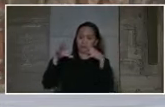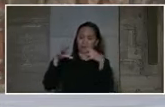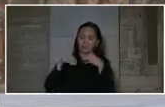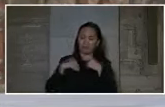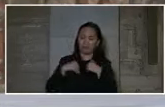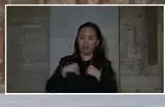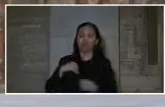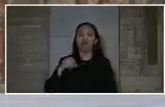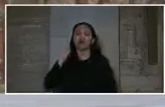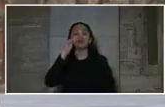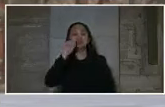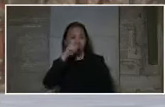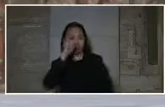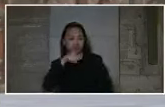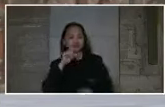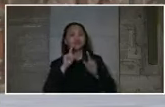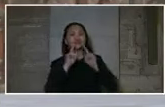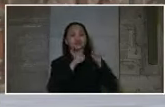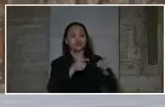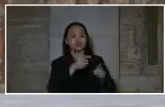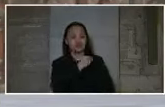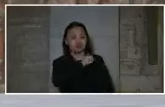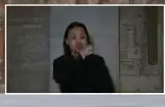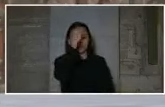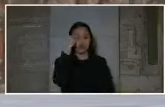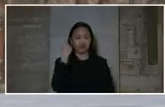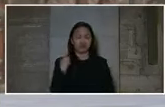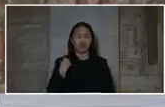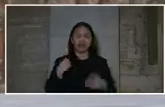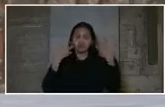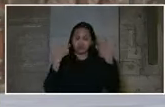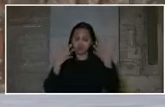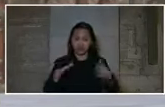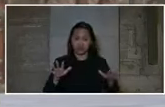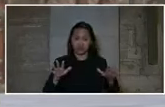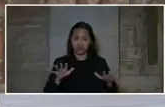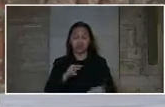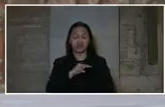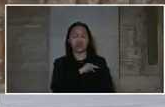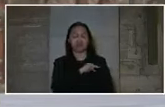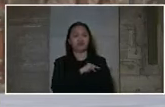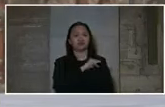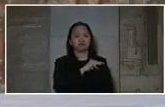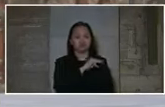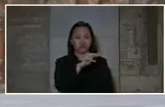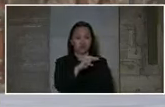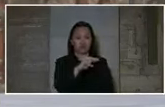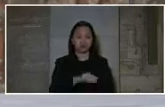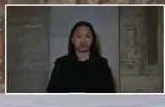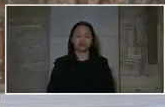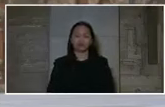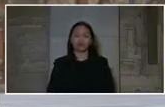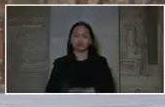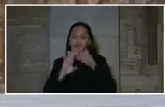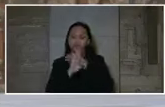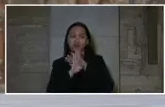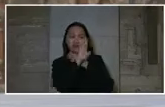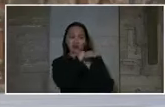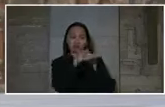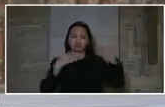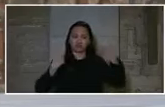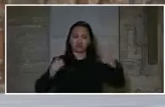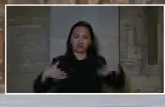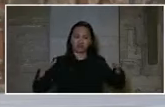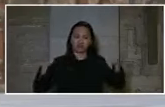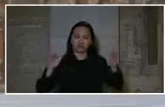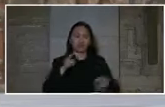oo ni Maria. Tapos na ang kanyang misyon. Babalik na siya sa Diyos